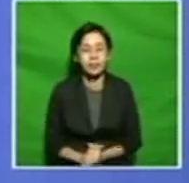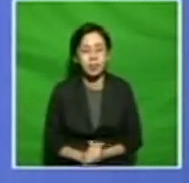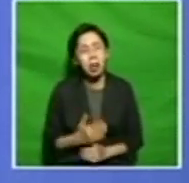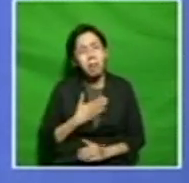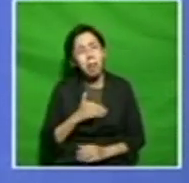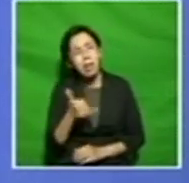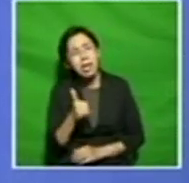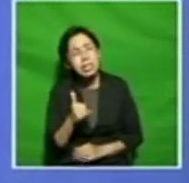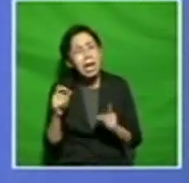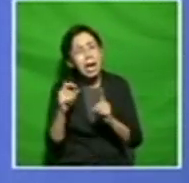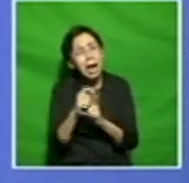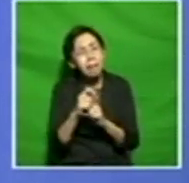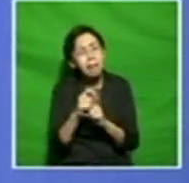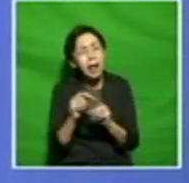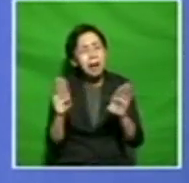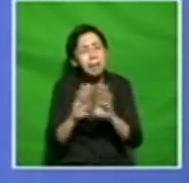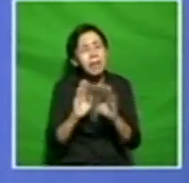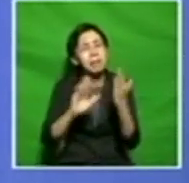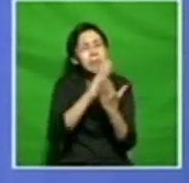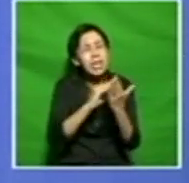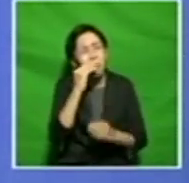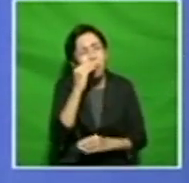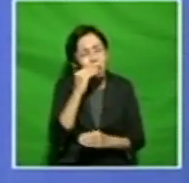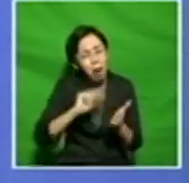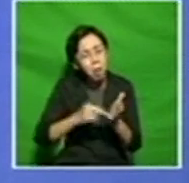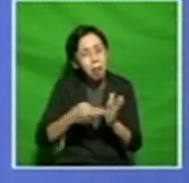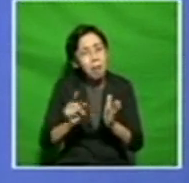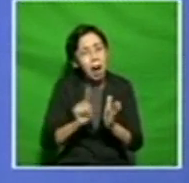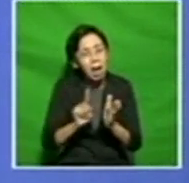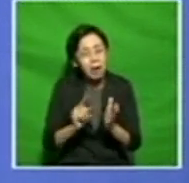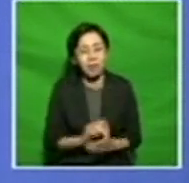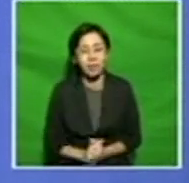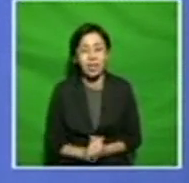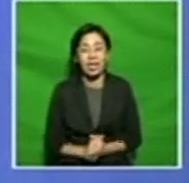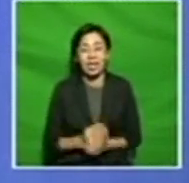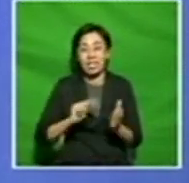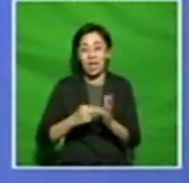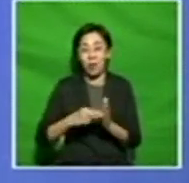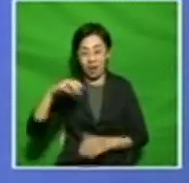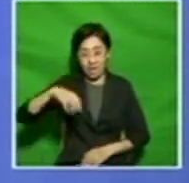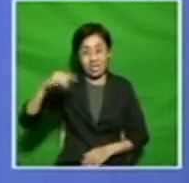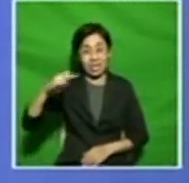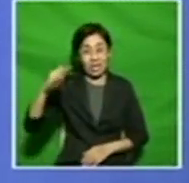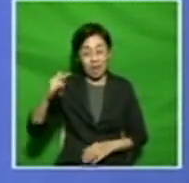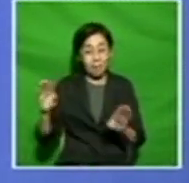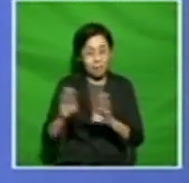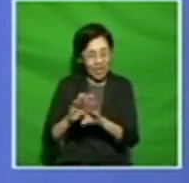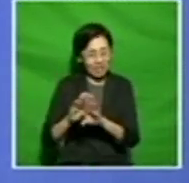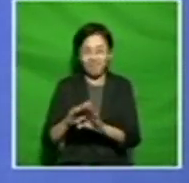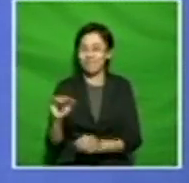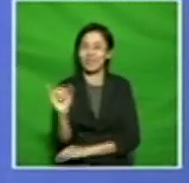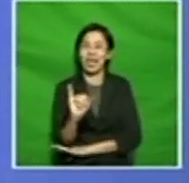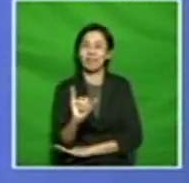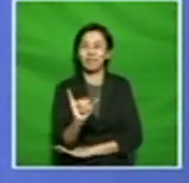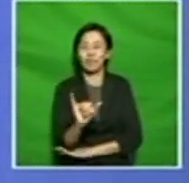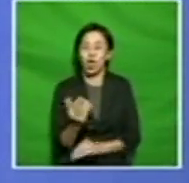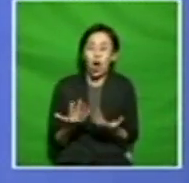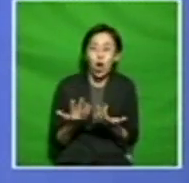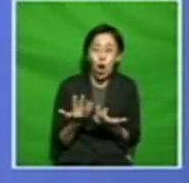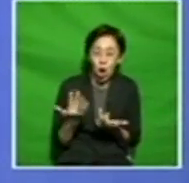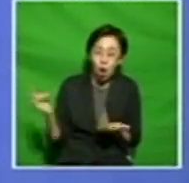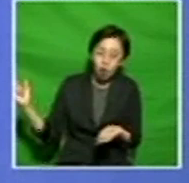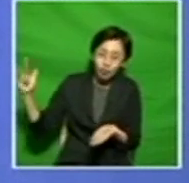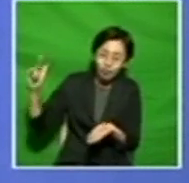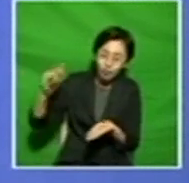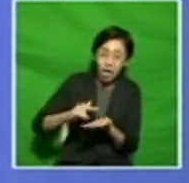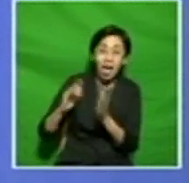ว่าปิดประเทศที่พูดกันหมายถึงอะไรถ้าหมายถึงปิดท่าอากาศยานยังครับเพราะเรารอเครื่องบินข